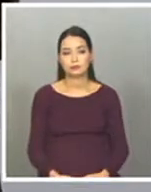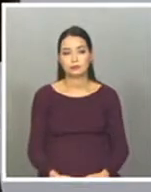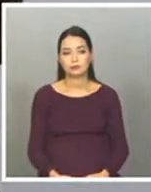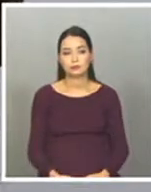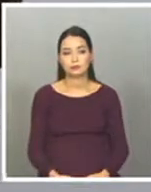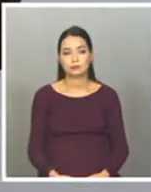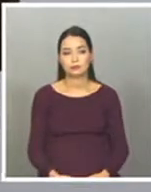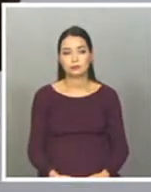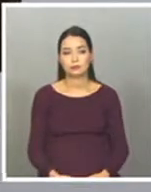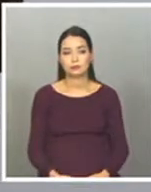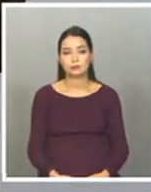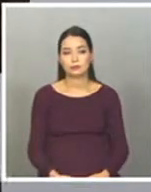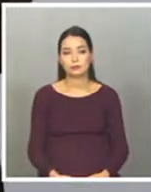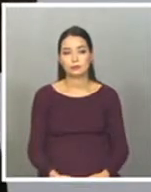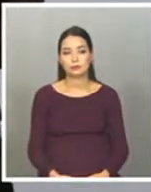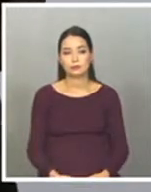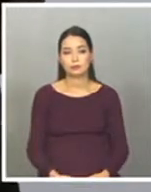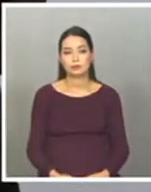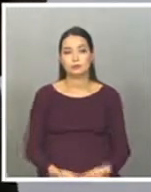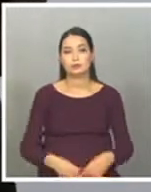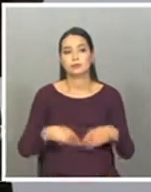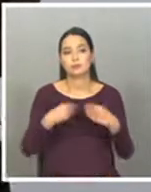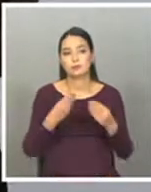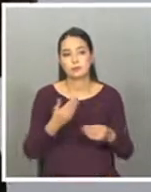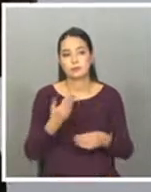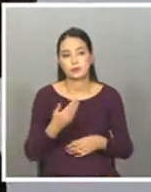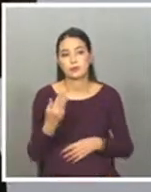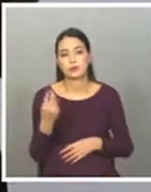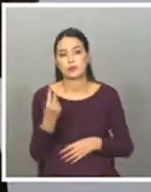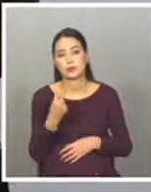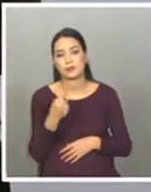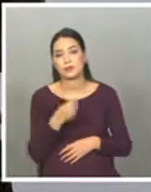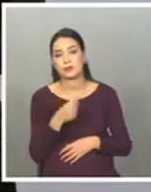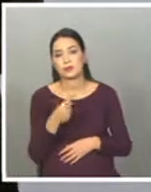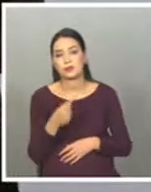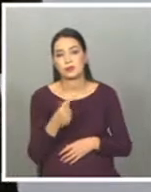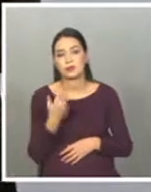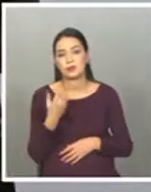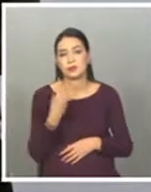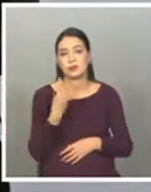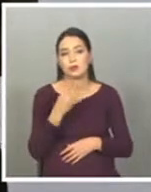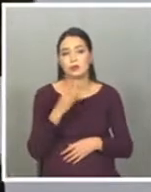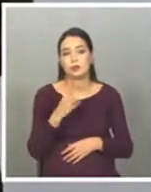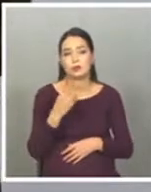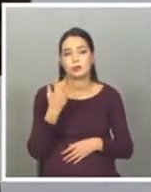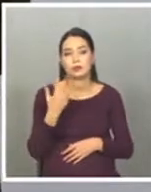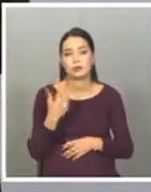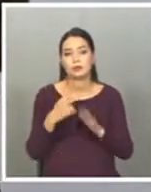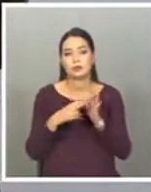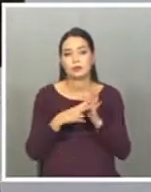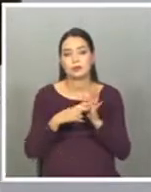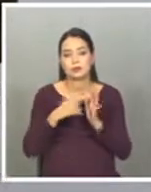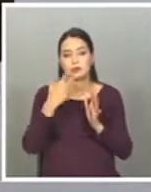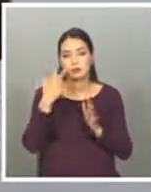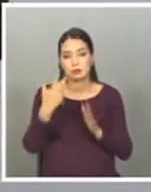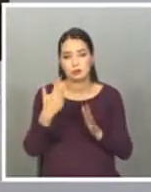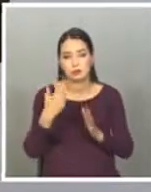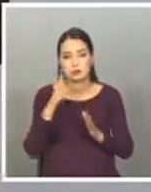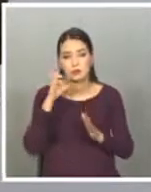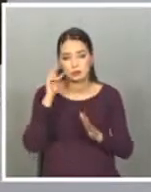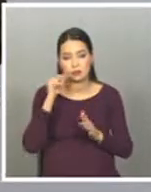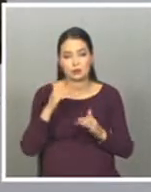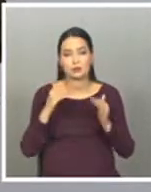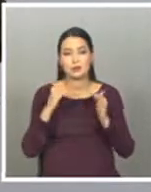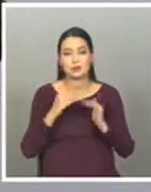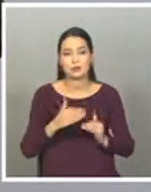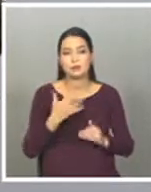кубы. Көбейтілген екінші жақшада минус алымында 4 көбейтілген n-ның 8-ден 3 дәрежесі,